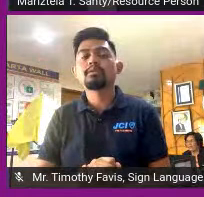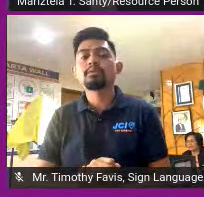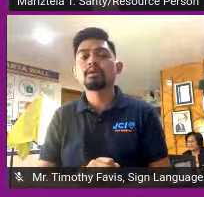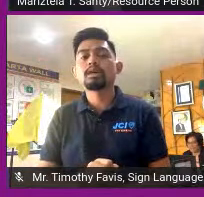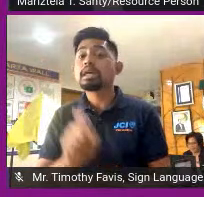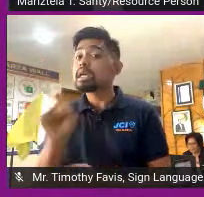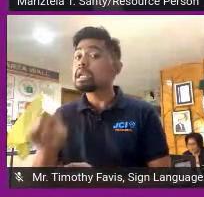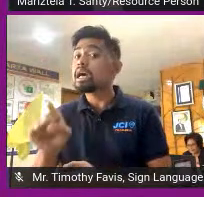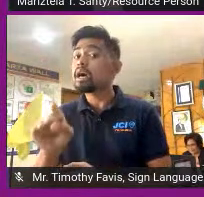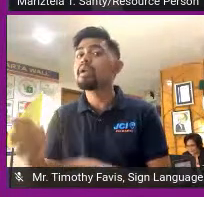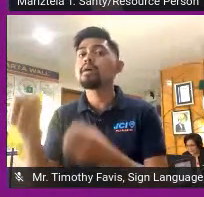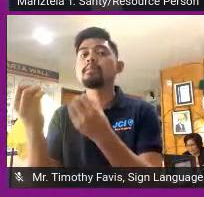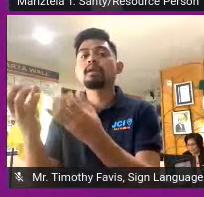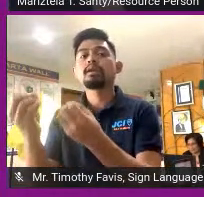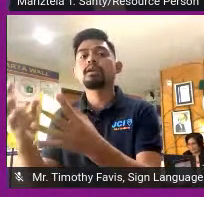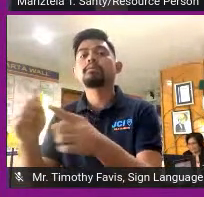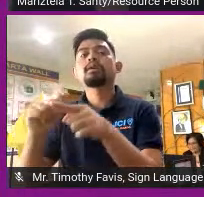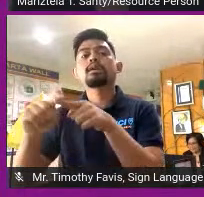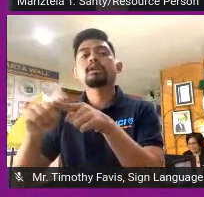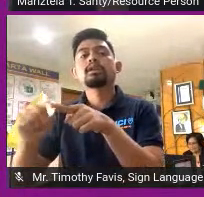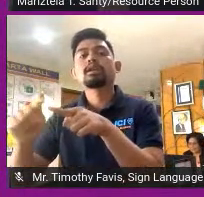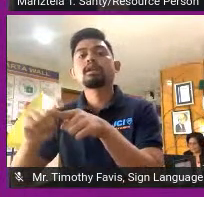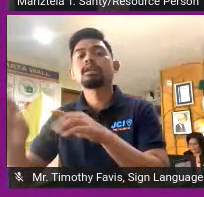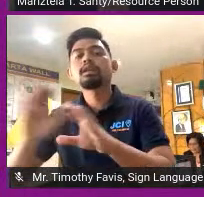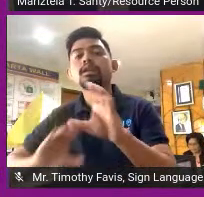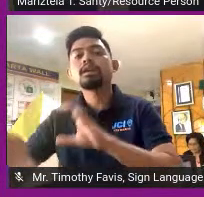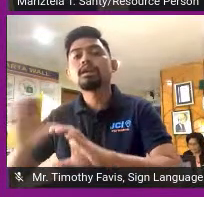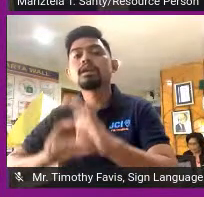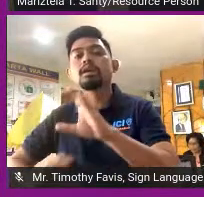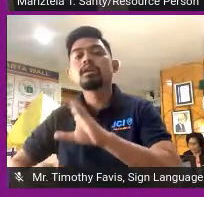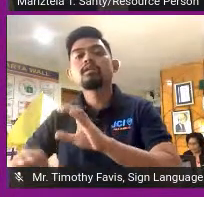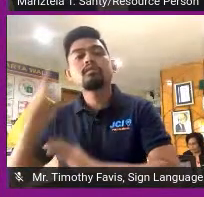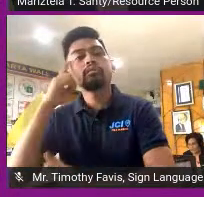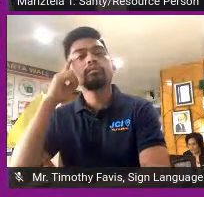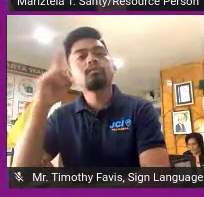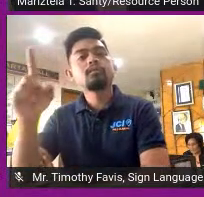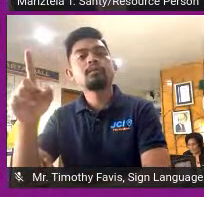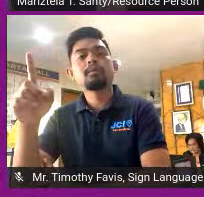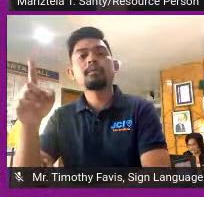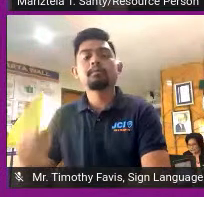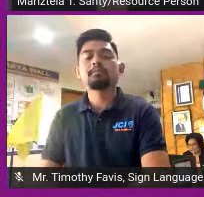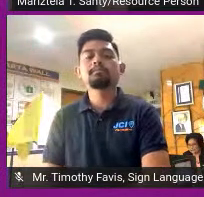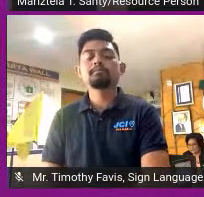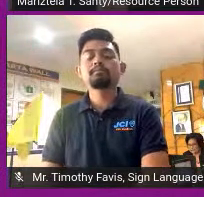mga trainings conducted. Trainings conducted for